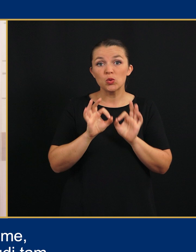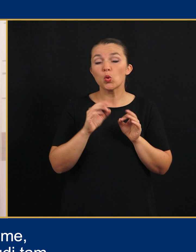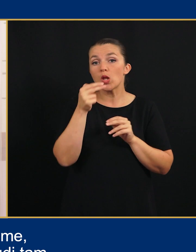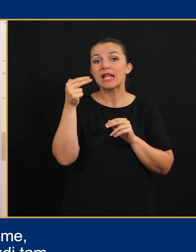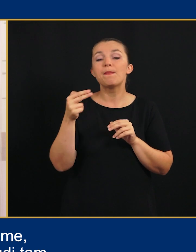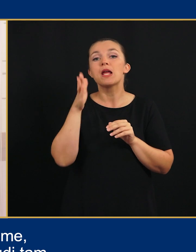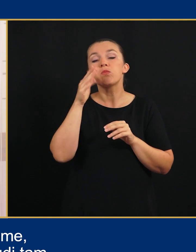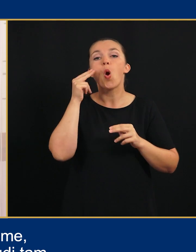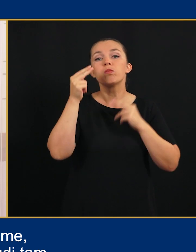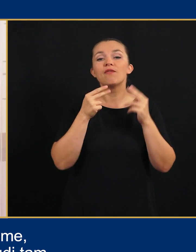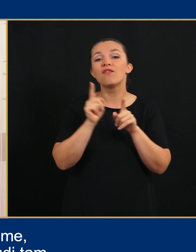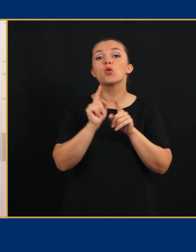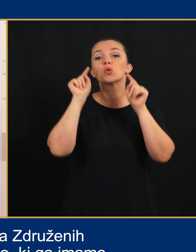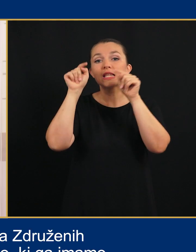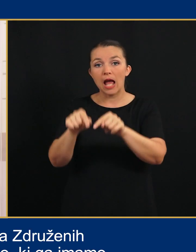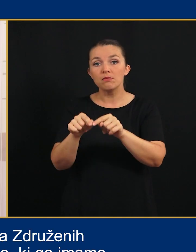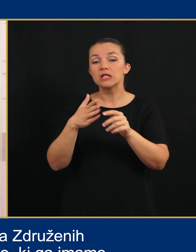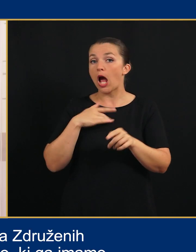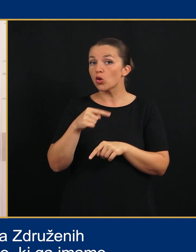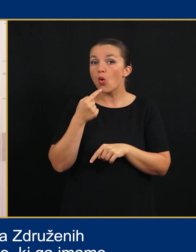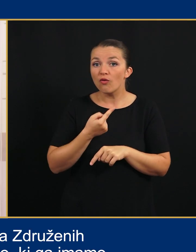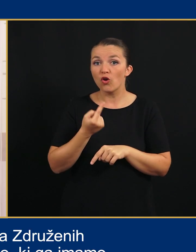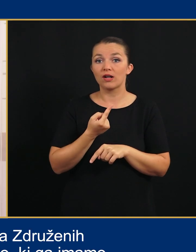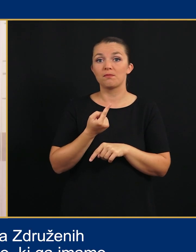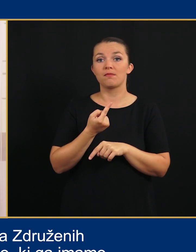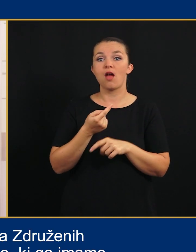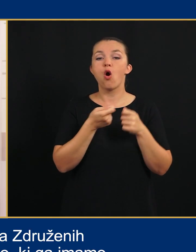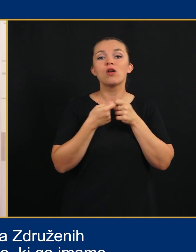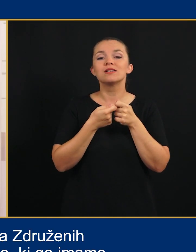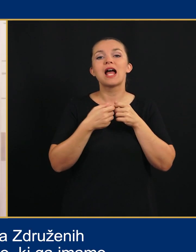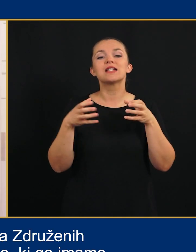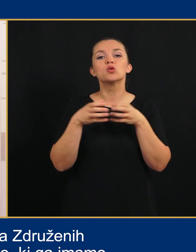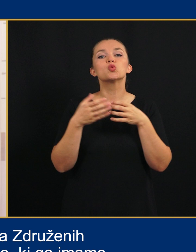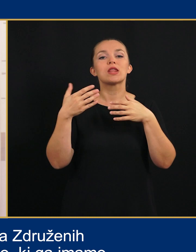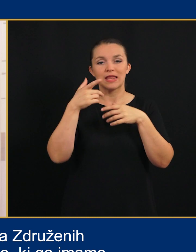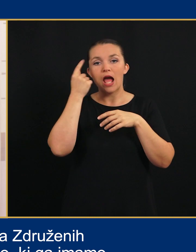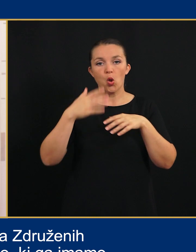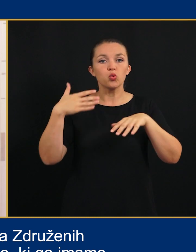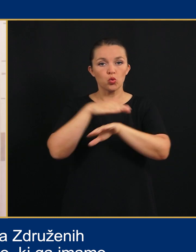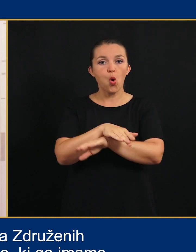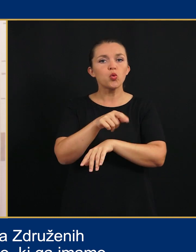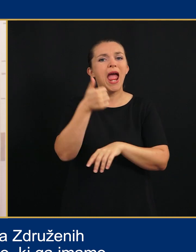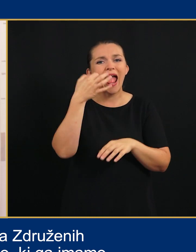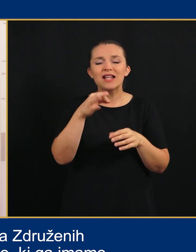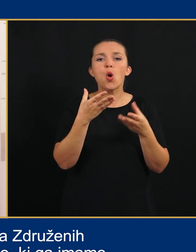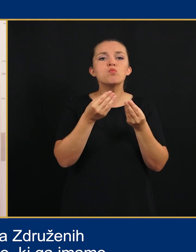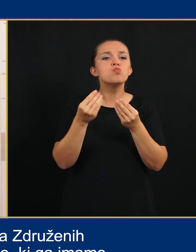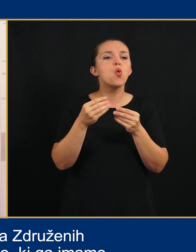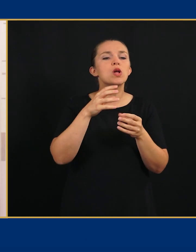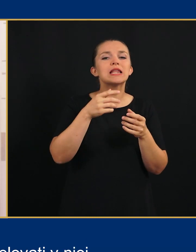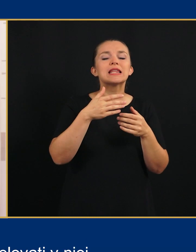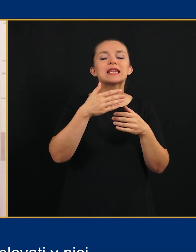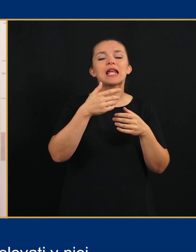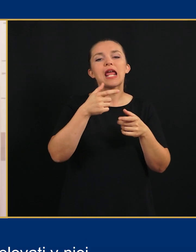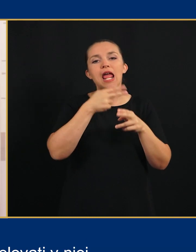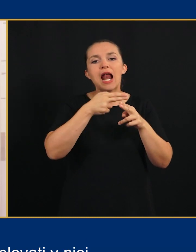se bodo obravnavali tudi tam. Zakaj to govorim? Organizacija Združenih narodov je edino multilateralno telo, ki ga imamo,